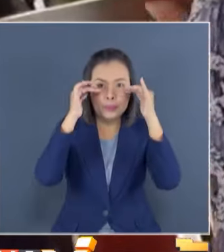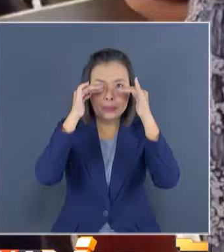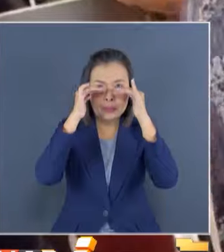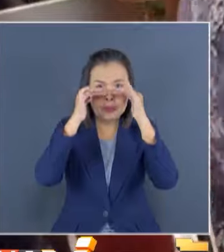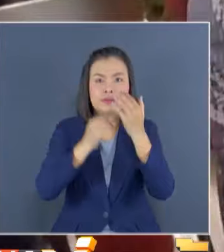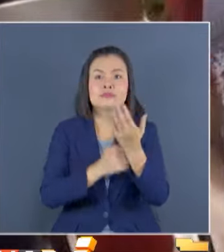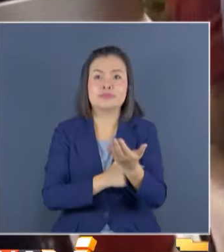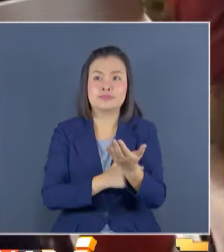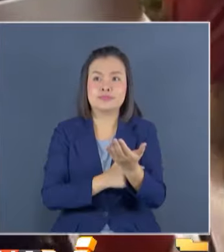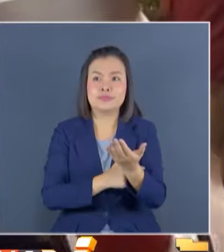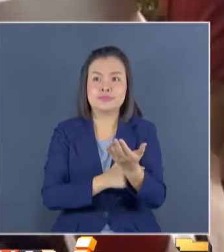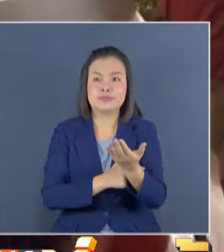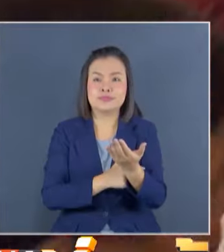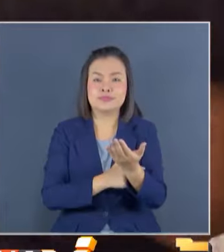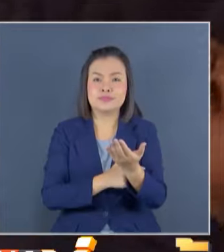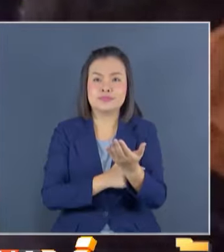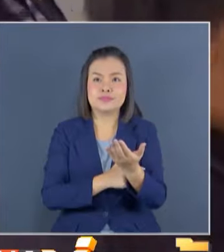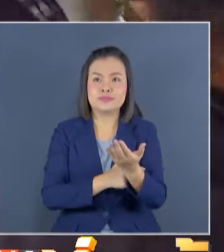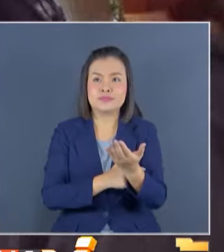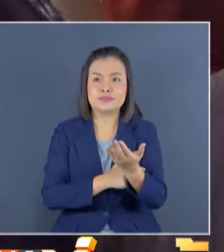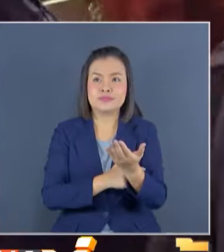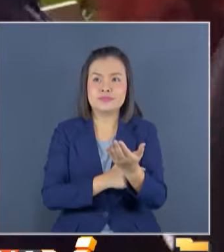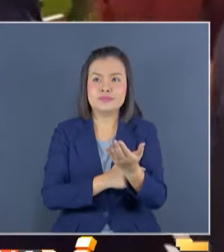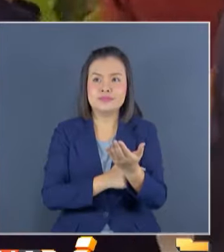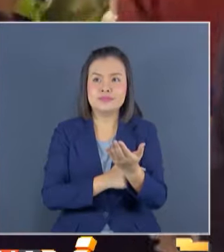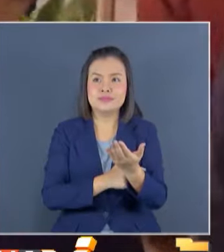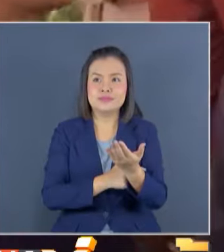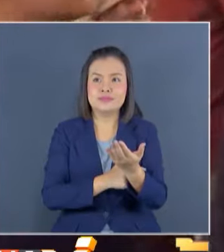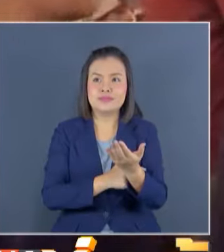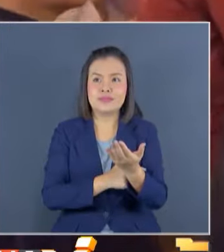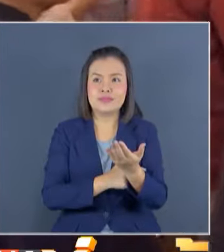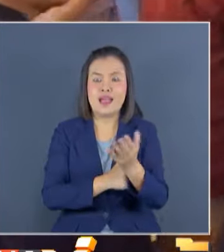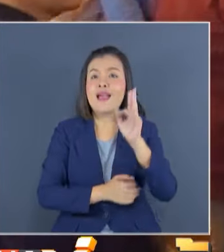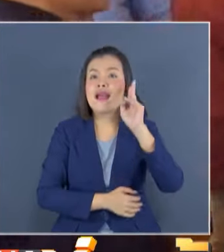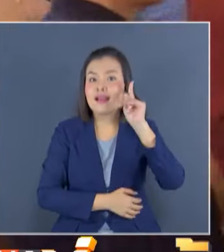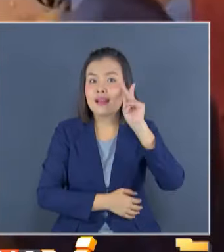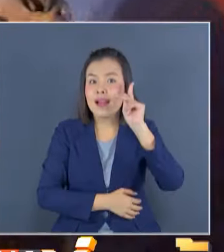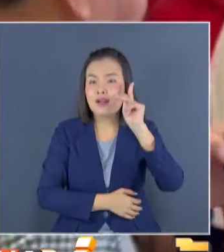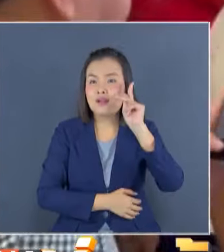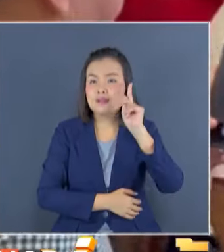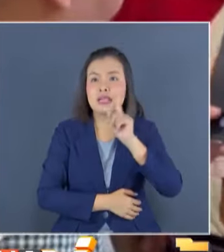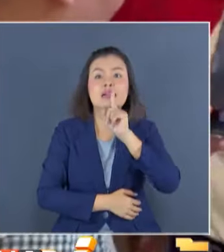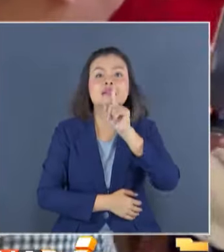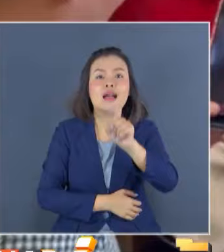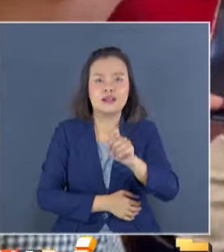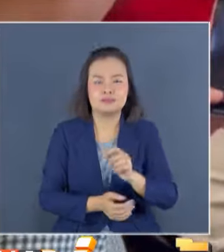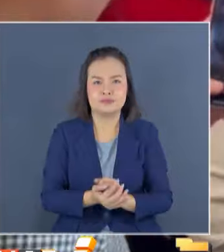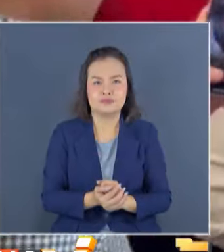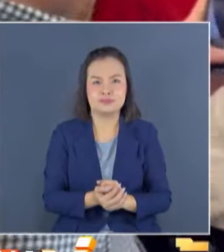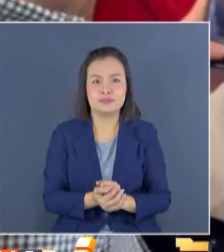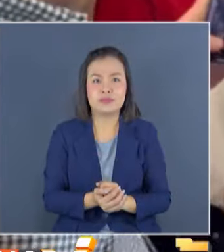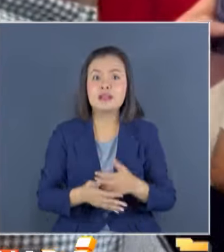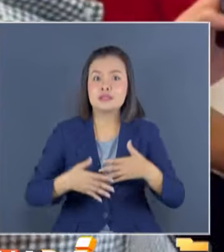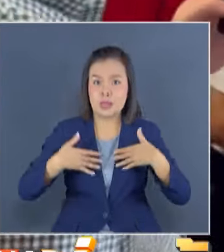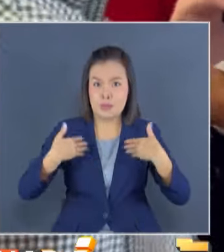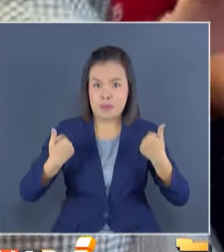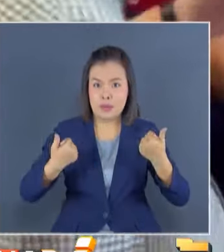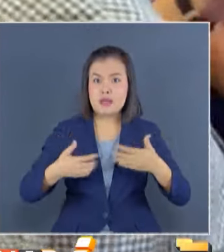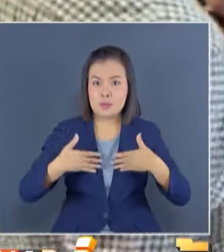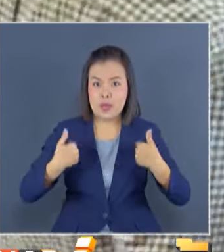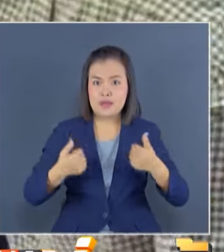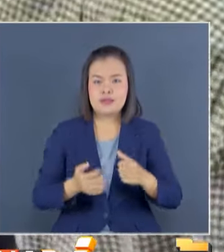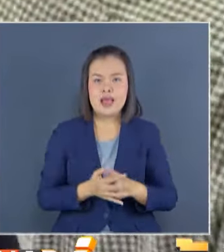งนี้ฮะคุณผู้ชมดูตรงนี้ขออนุญาตเอ่ยถึง ค ุณแยมถามปณิเอียดศรีชัยพูดตามตรงฮะคุณทักษิณก็ถามคุณแยมบอกว่าแยมสบายดีไหมแยม